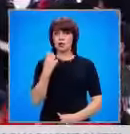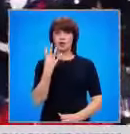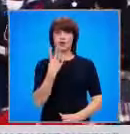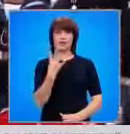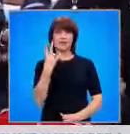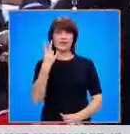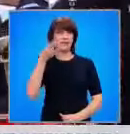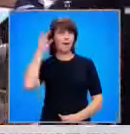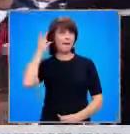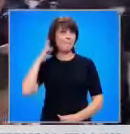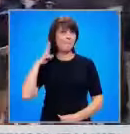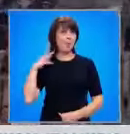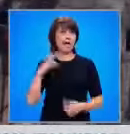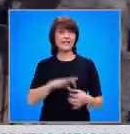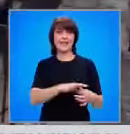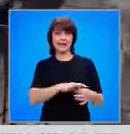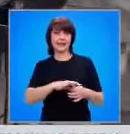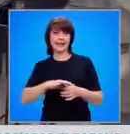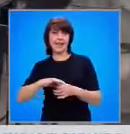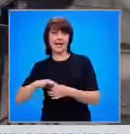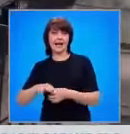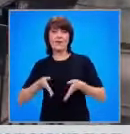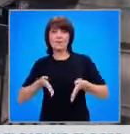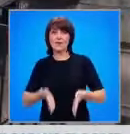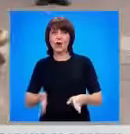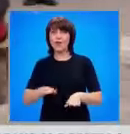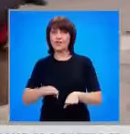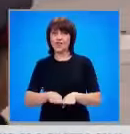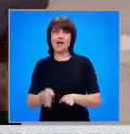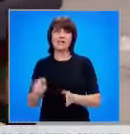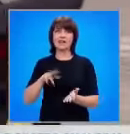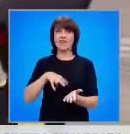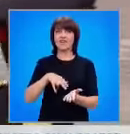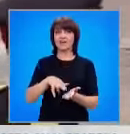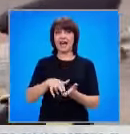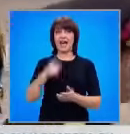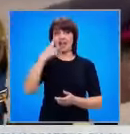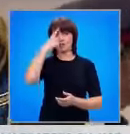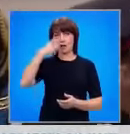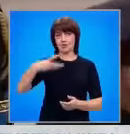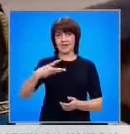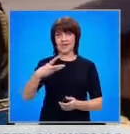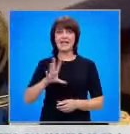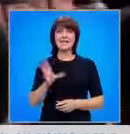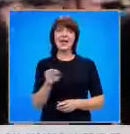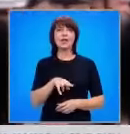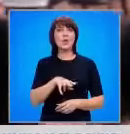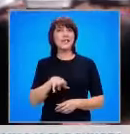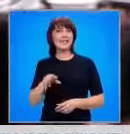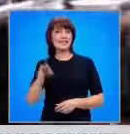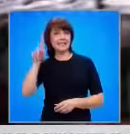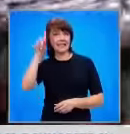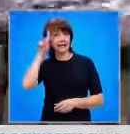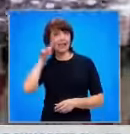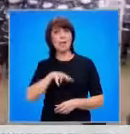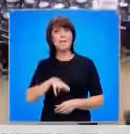142 моряци теглиха лафета с ковчега, а след него вървяха крал Чарлз III заедно с сестра си и братята